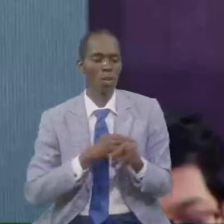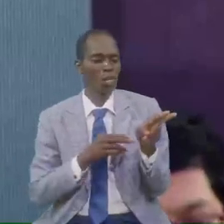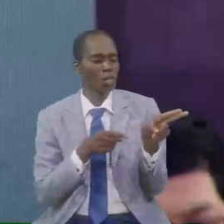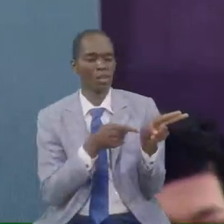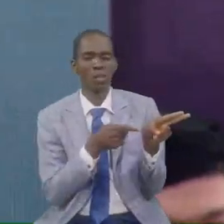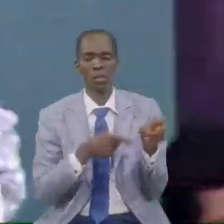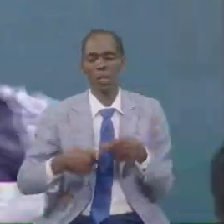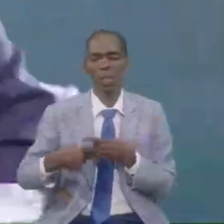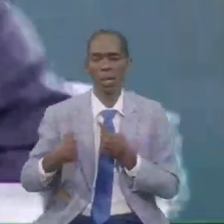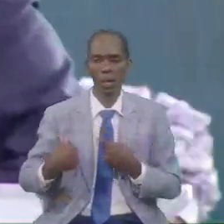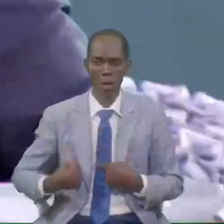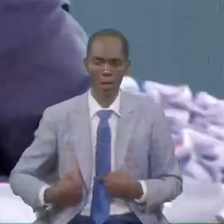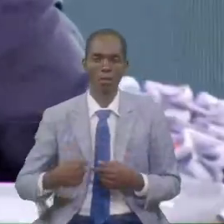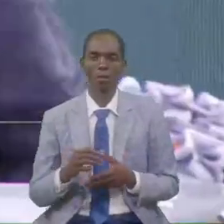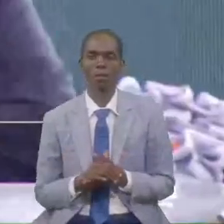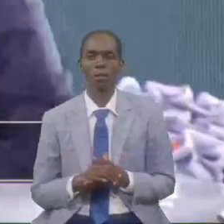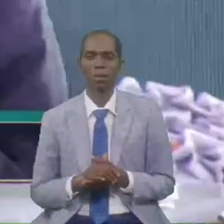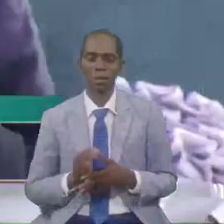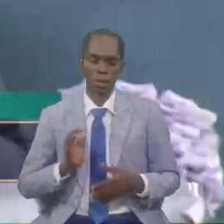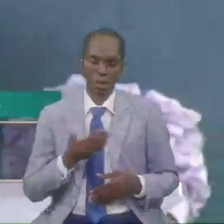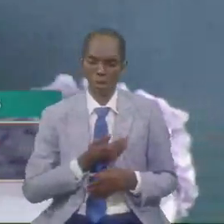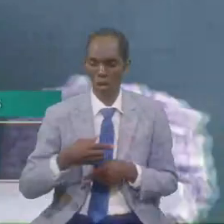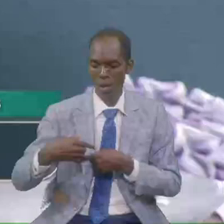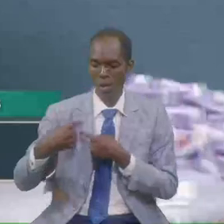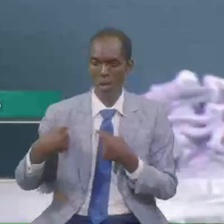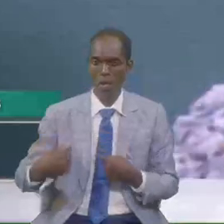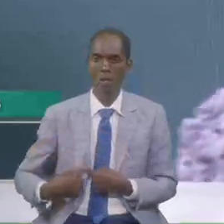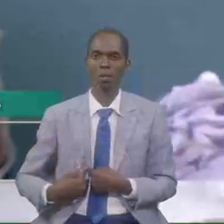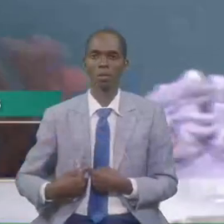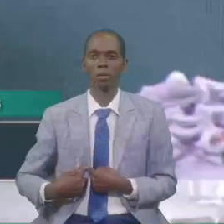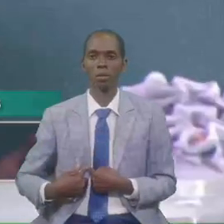Maintenant, le H, c'est notre cœur. Notre cœur.